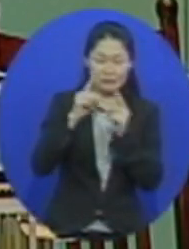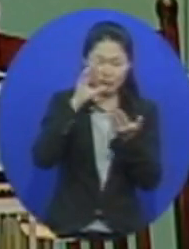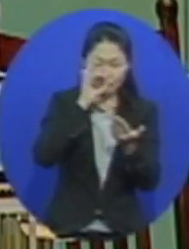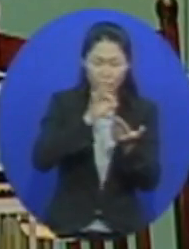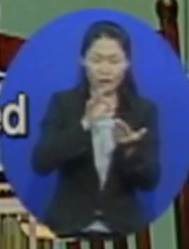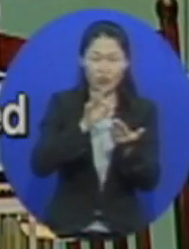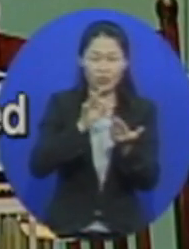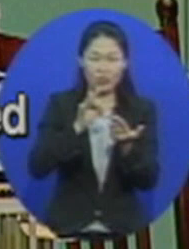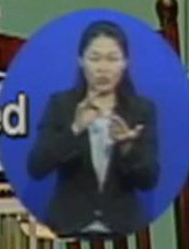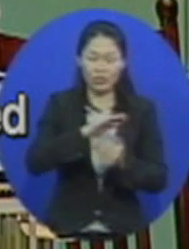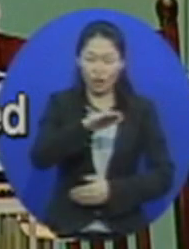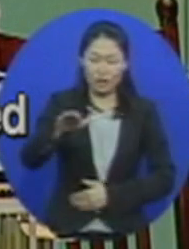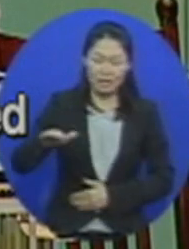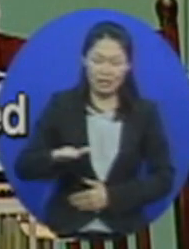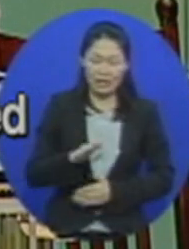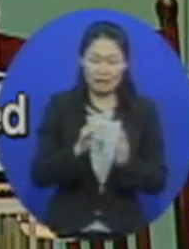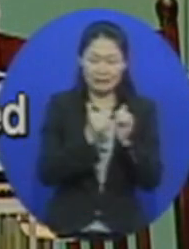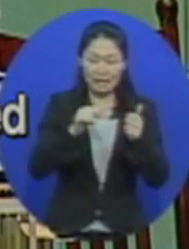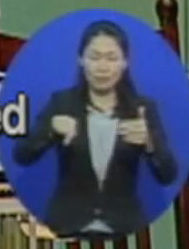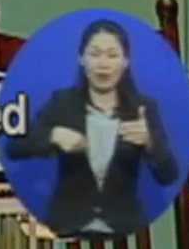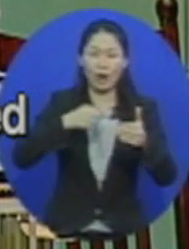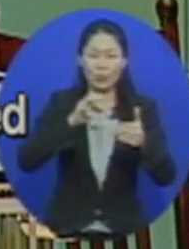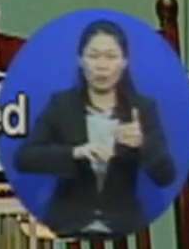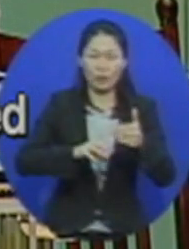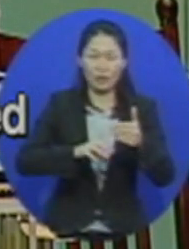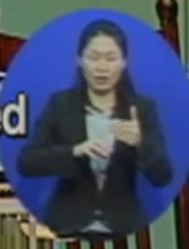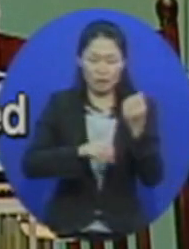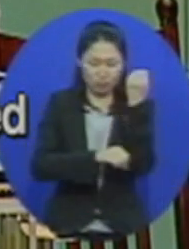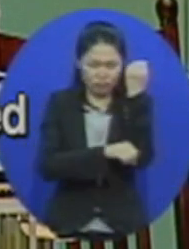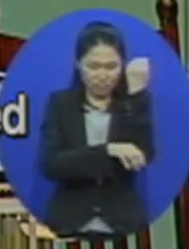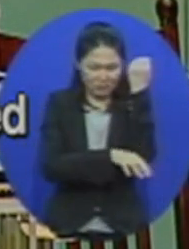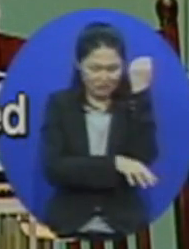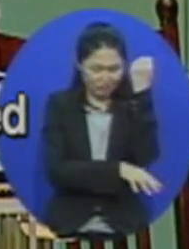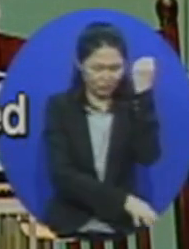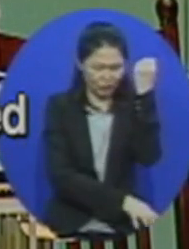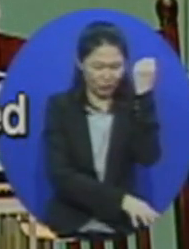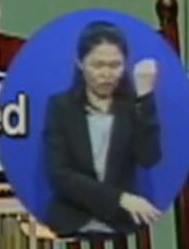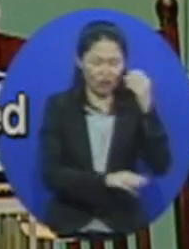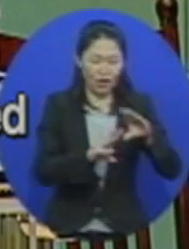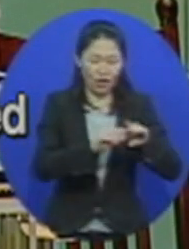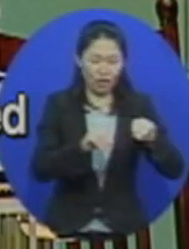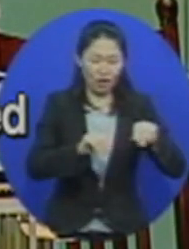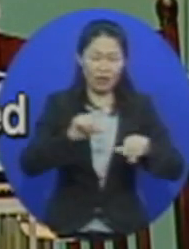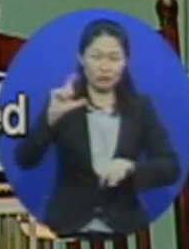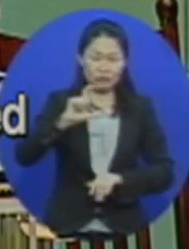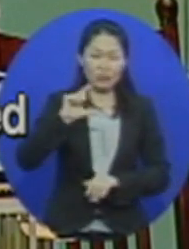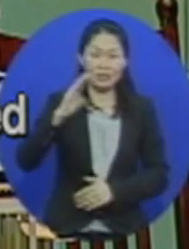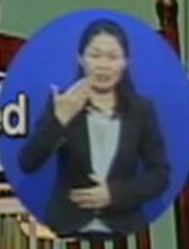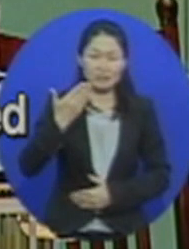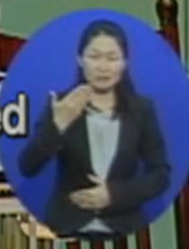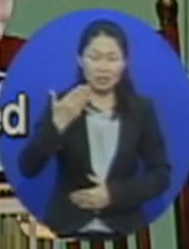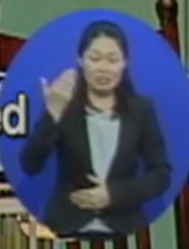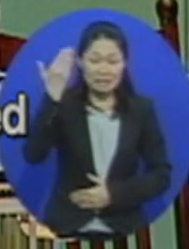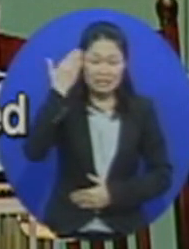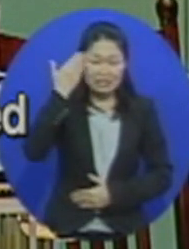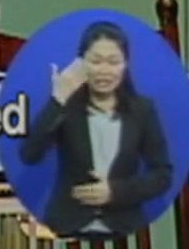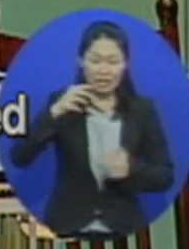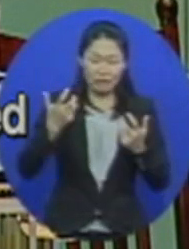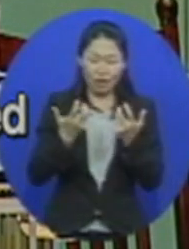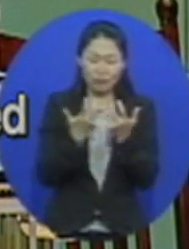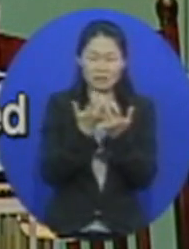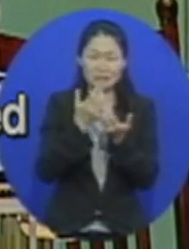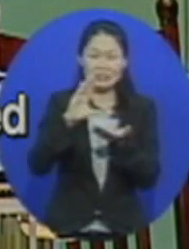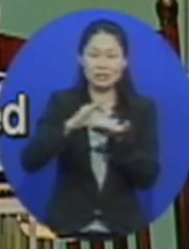너희가 사랑 가운데서 뿌리가 박히고 터가 굳어져서 지식에 넘치는 그리스도의 사랑을